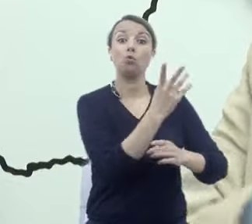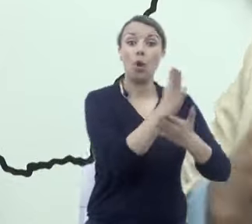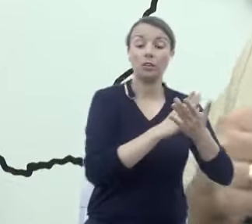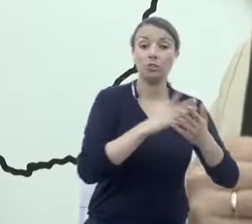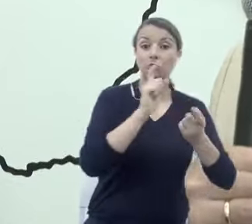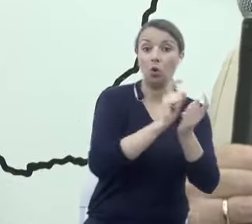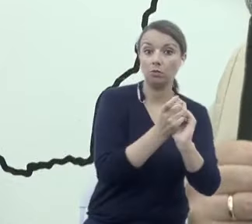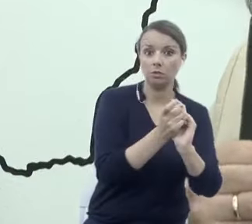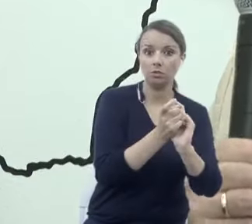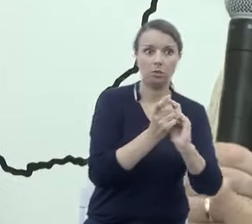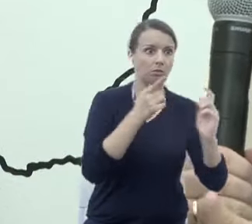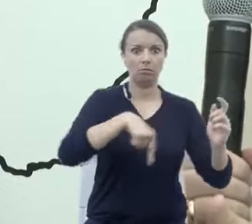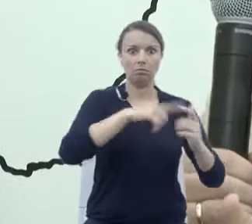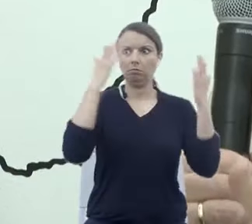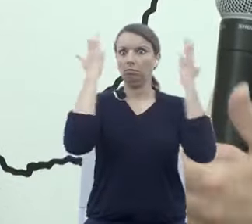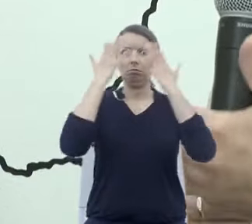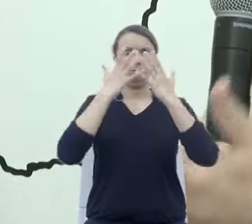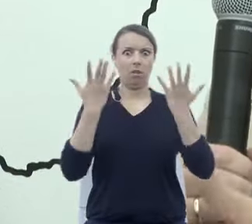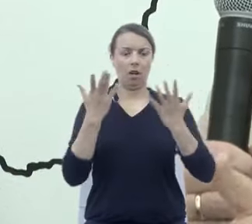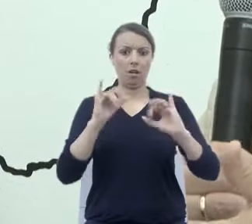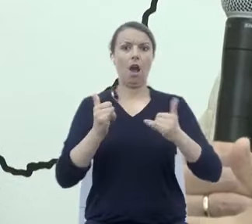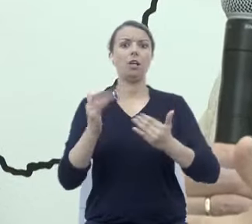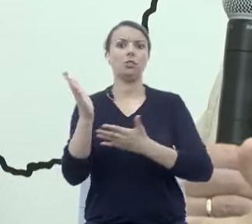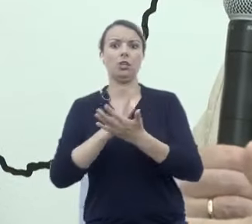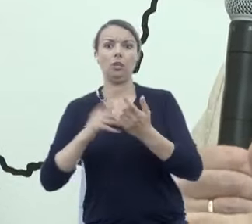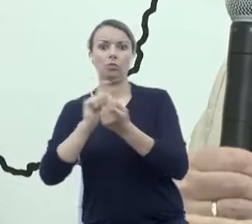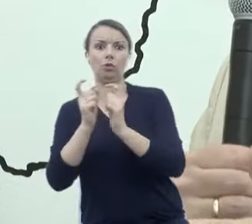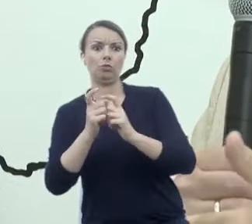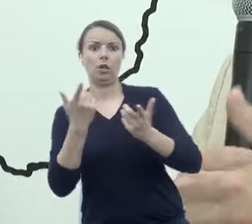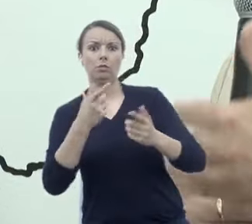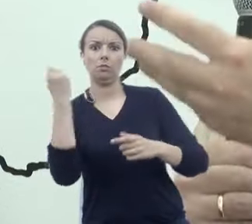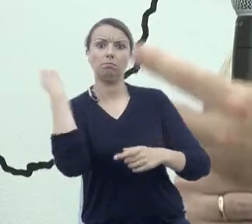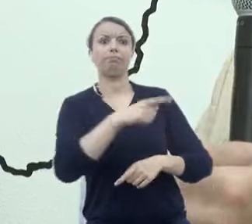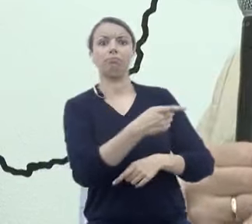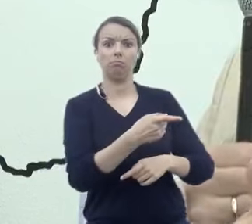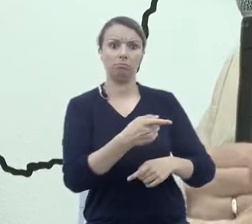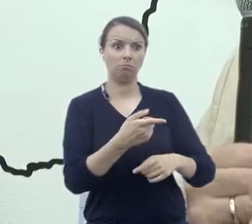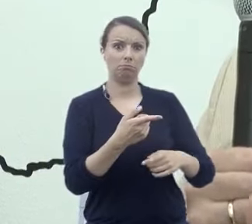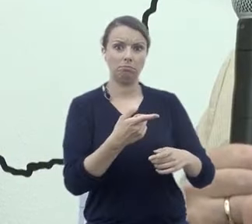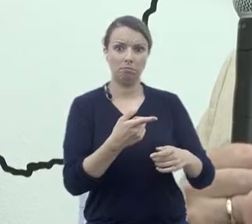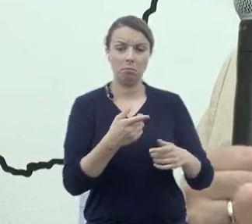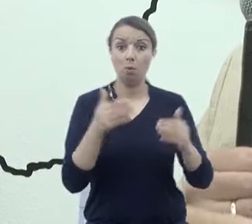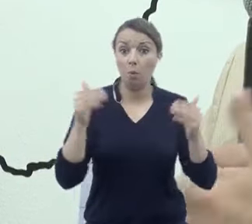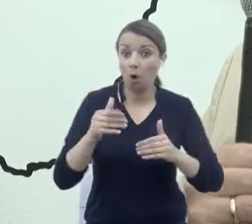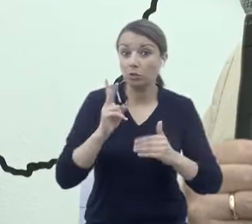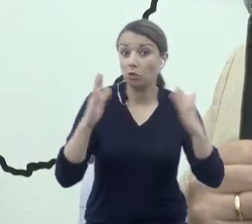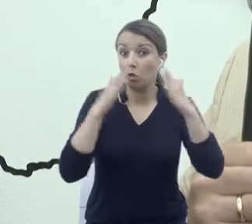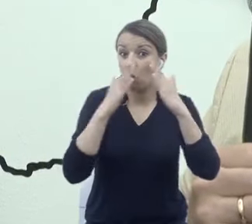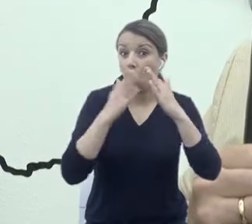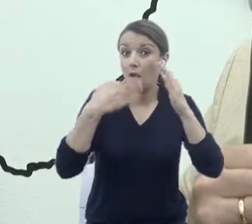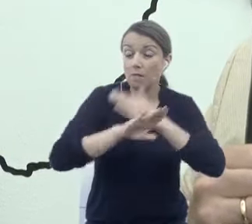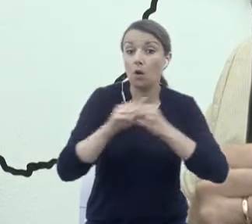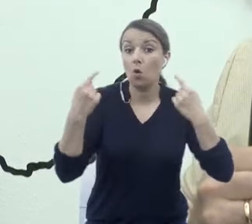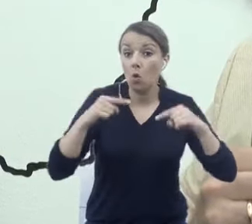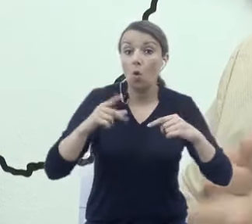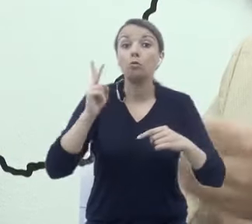bo być może wśród tych, którzy właśnie nie wyszli z tych domów, oni gdy usłyszeli o takim właśnie